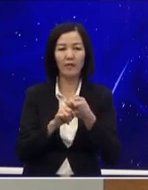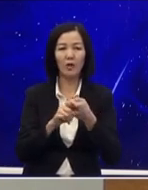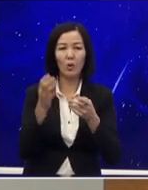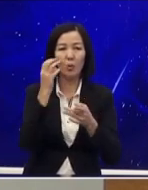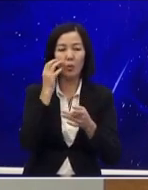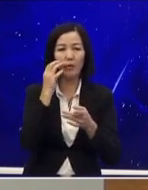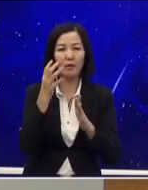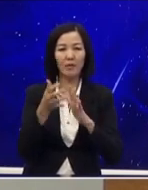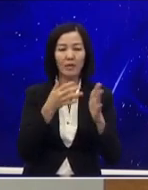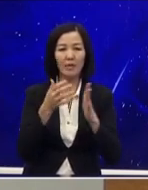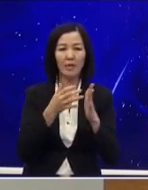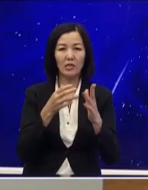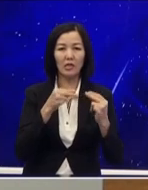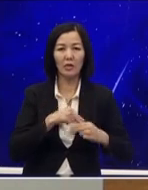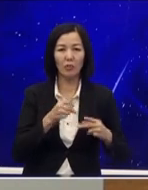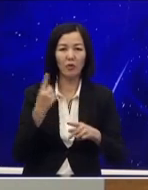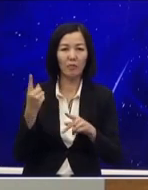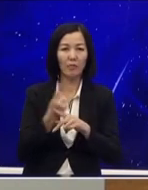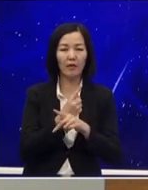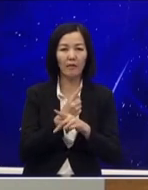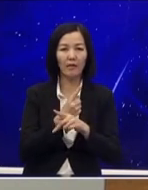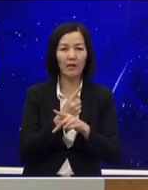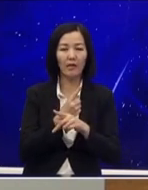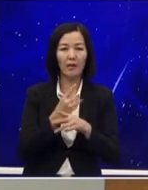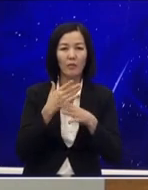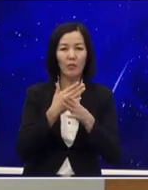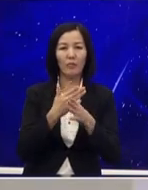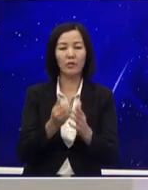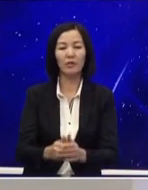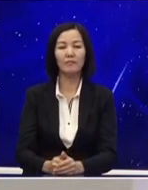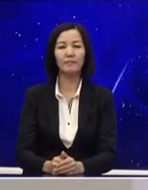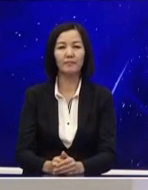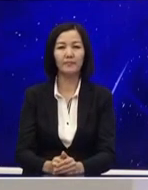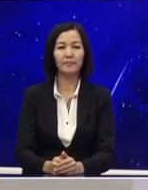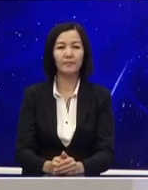и недостаточной работе первичной медико-санитарной помощи.